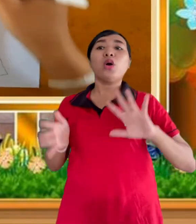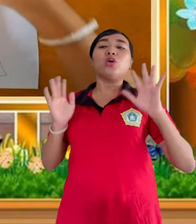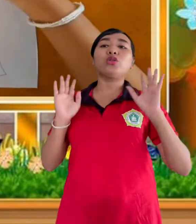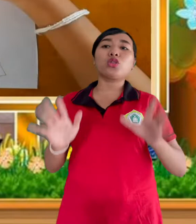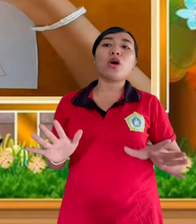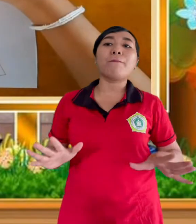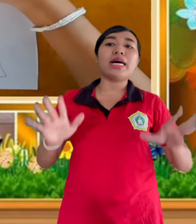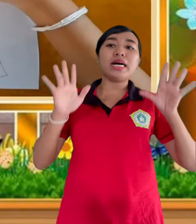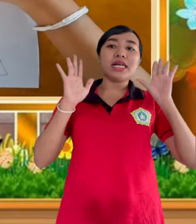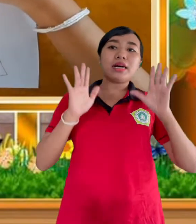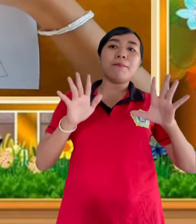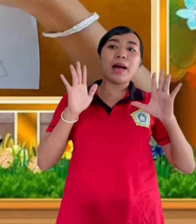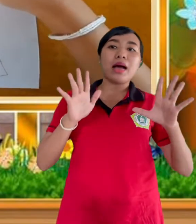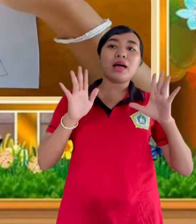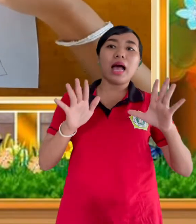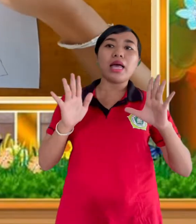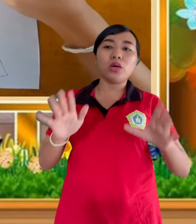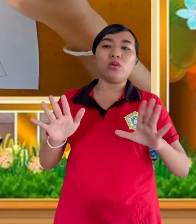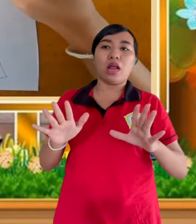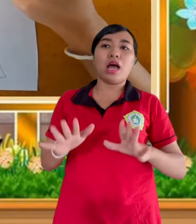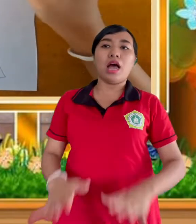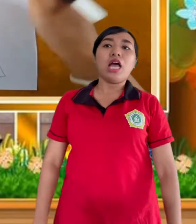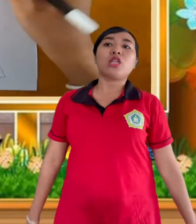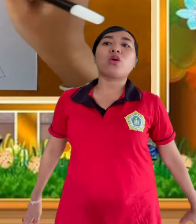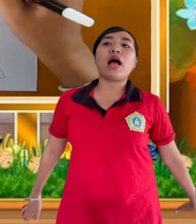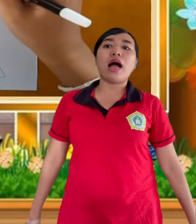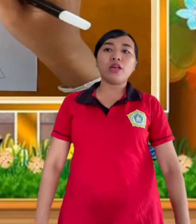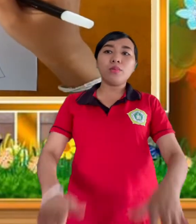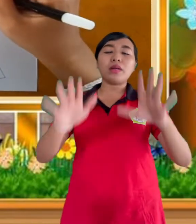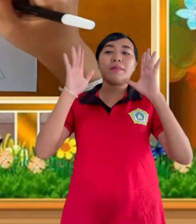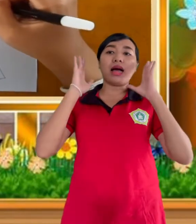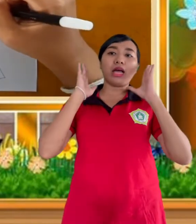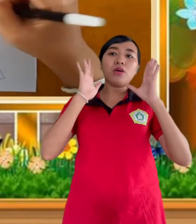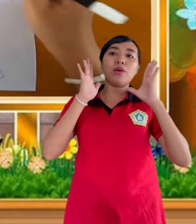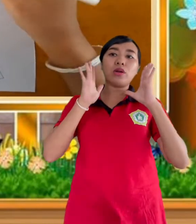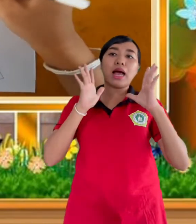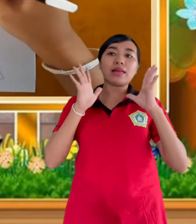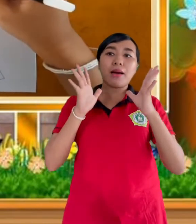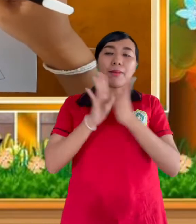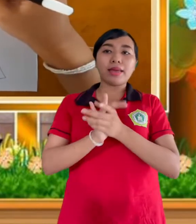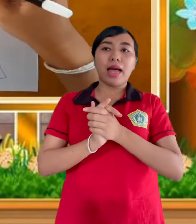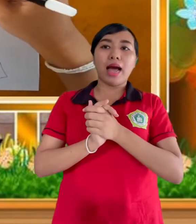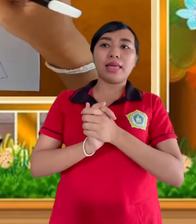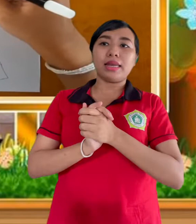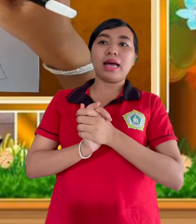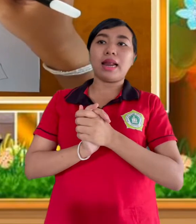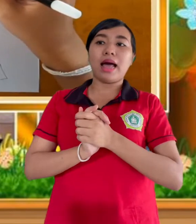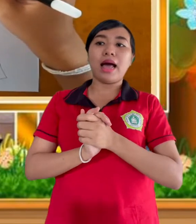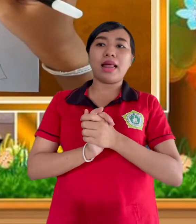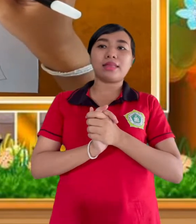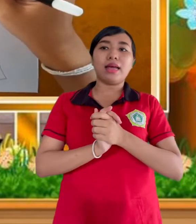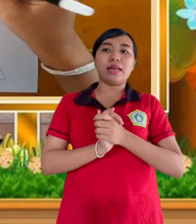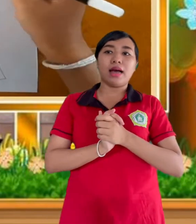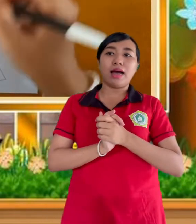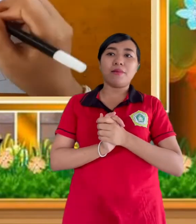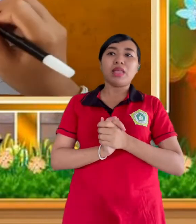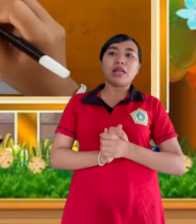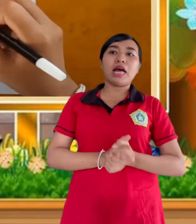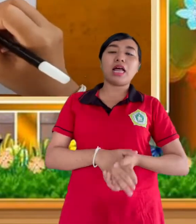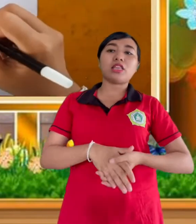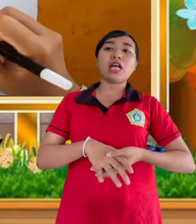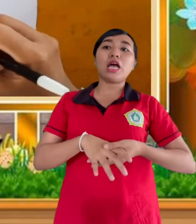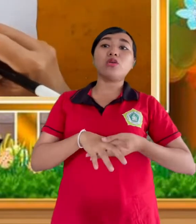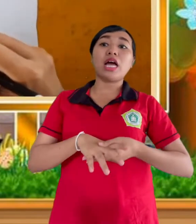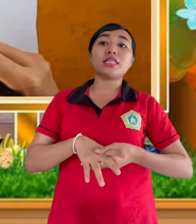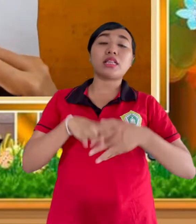kayu untuk menebang kayu. Nah, tukang kayu menebang kayu menggunakan kapak ya. Ini adalah alatnya ya.